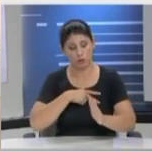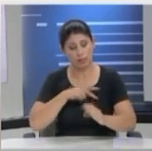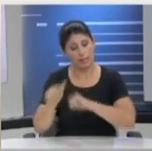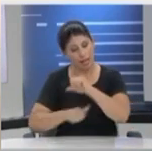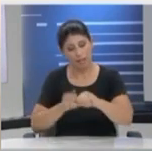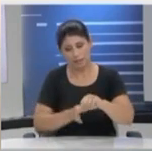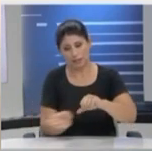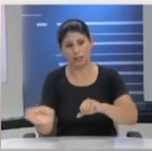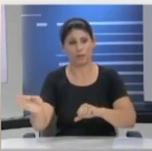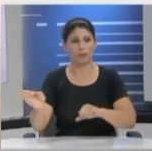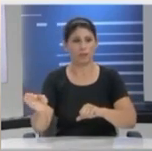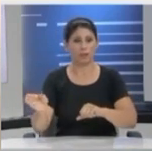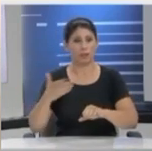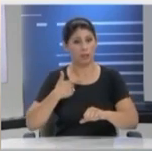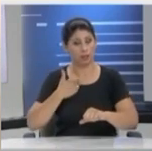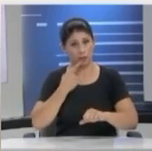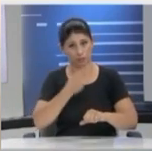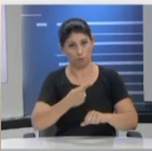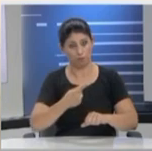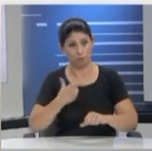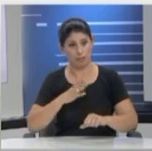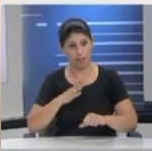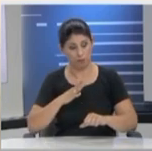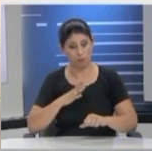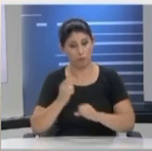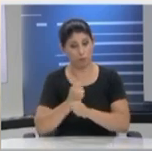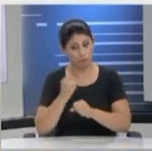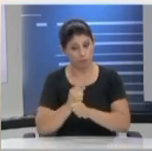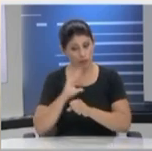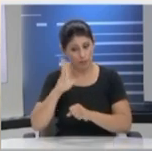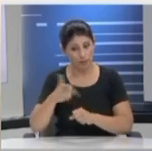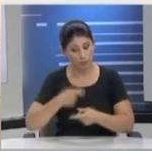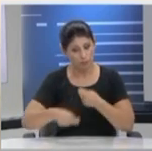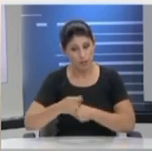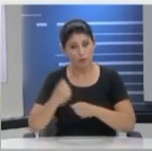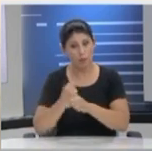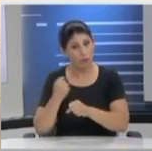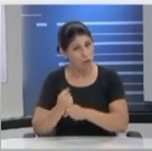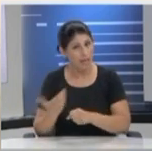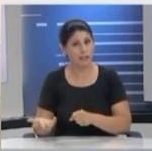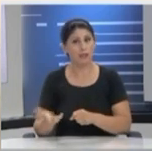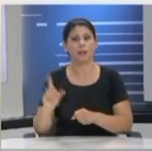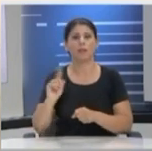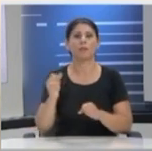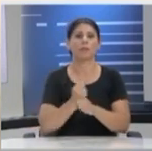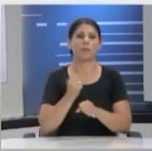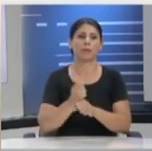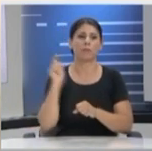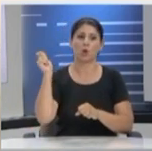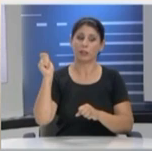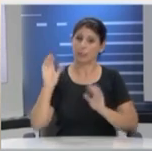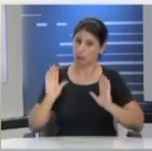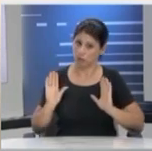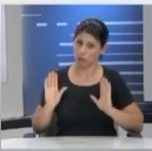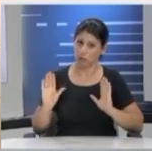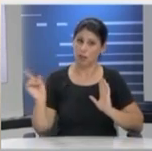κατεύθυνση. Θέλω να του πω επίσης ότι είμαστε άνθρωποι που εργαζόμαστε καθημερινά και έχουμε επιχειρήσεις, έχουμε δουλειές. Και δεν είμαστε επαγγελματίες